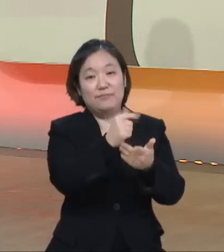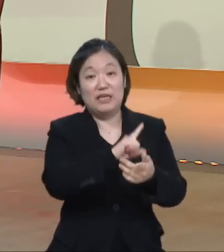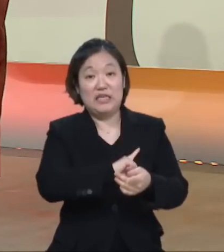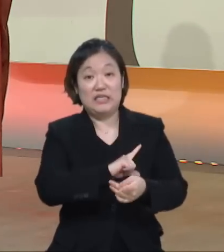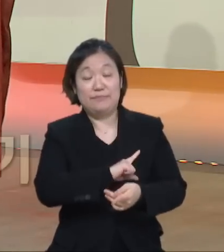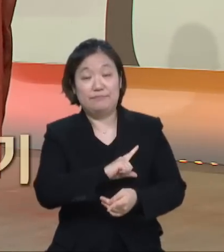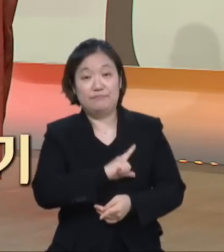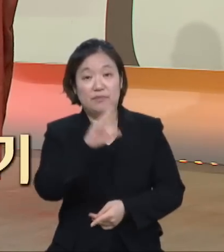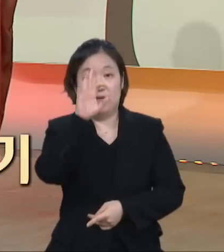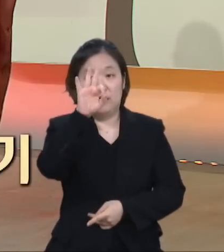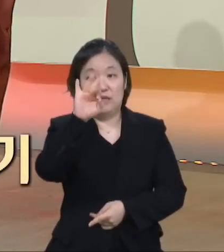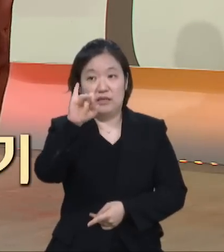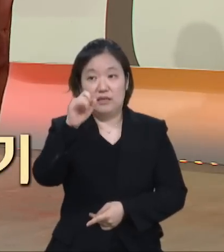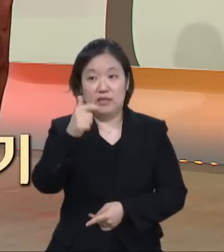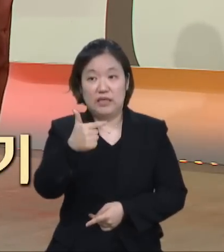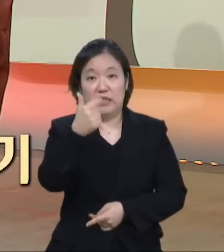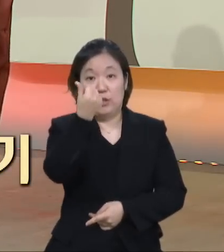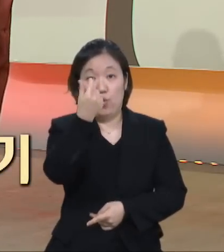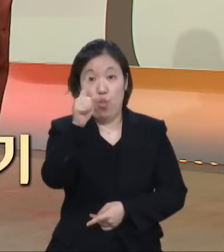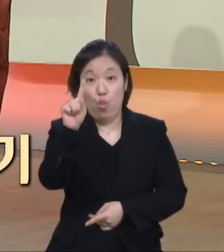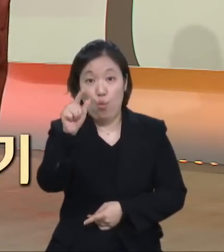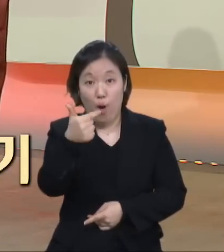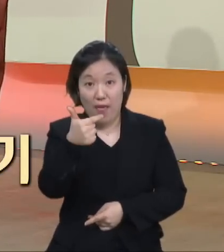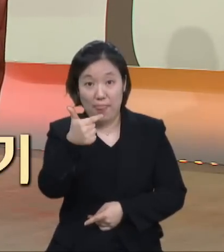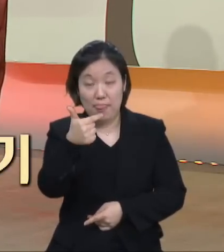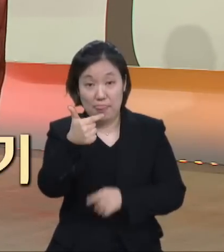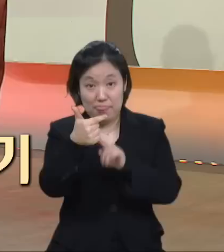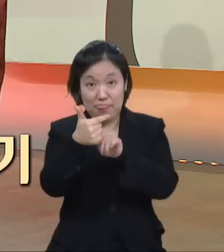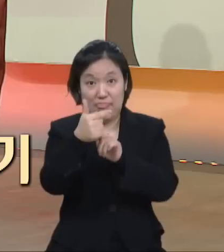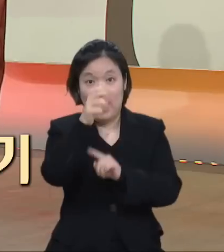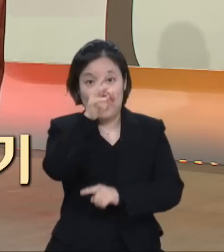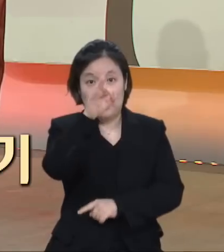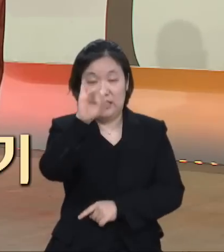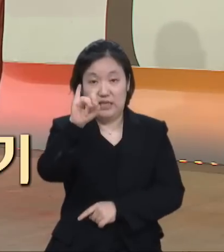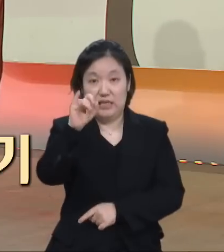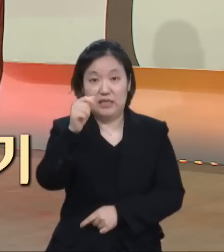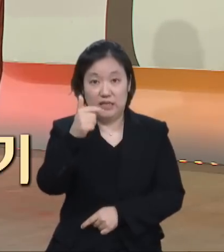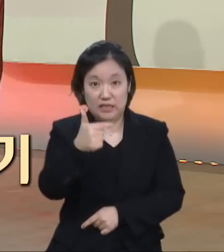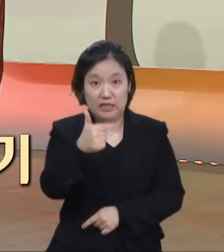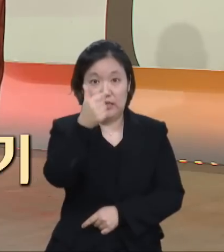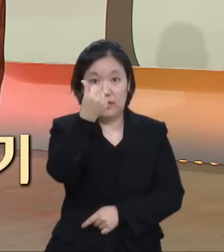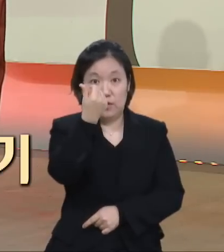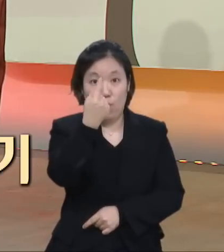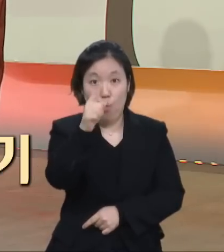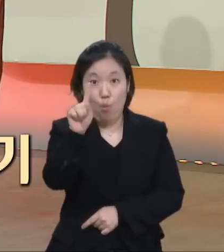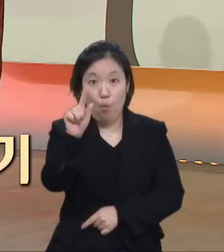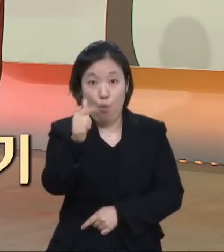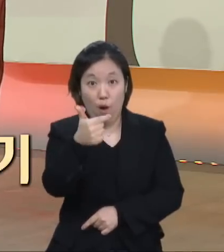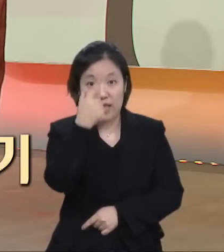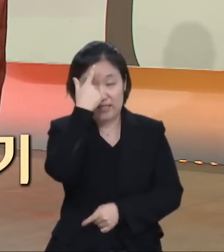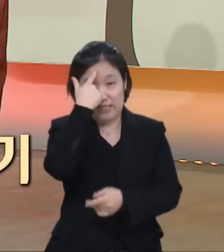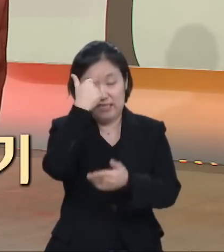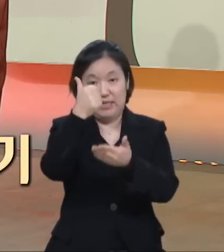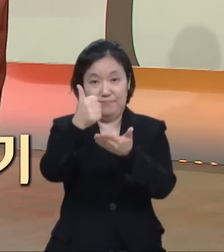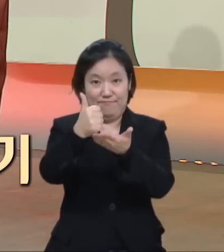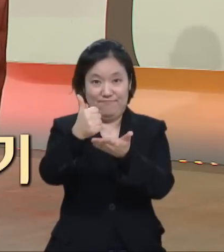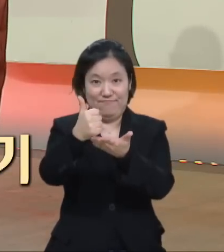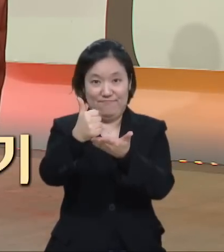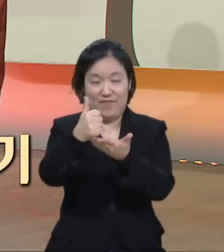법명이 인자 환자 2만 쓰는 이시래 인환 인자 환자 인환이라는